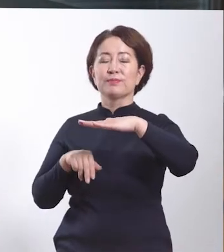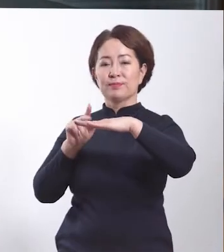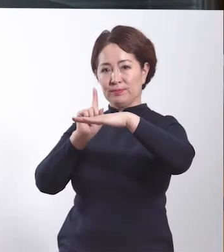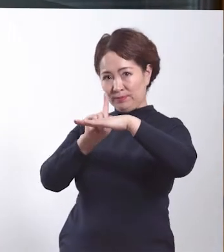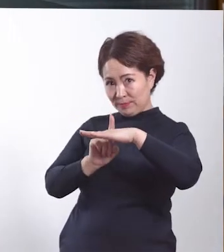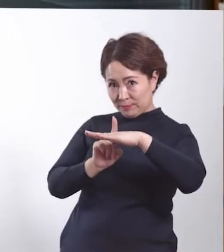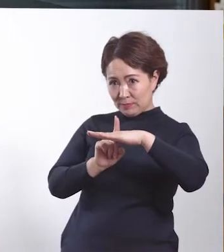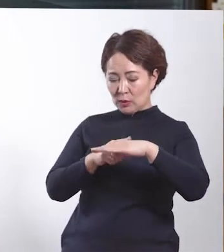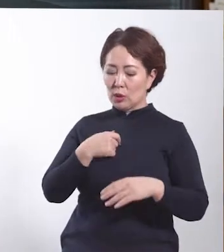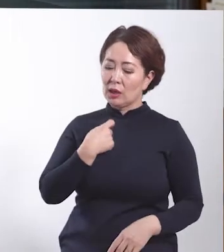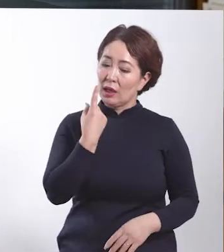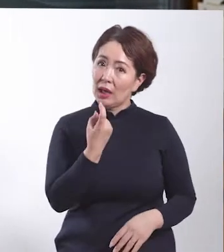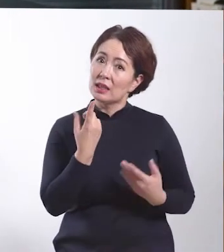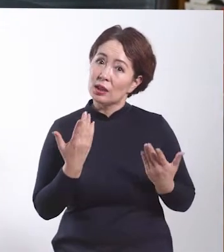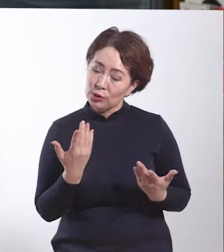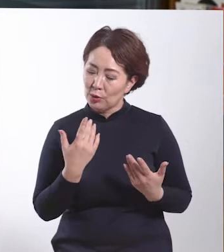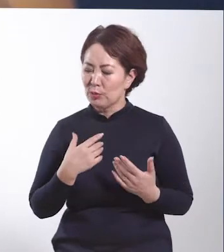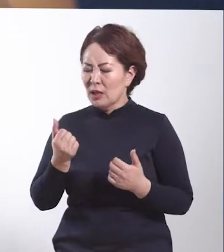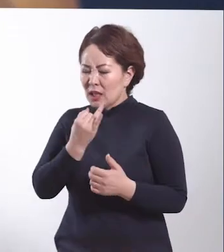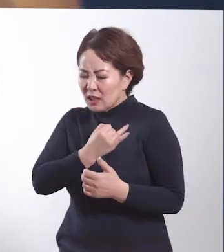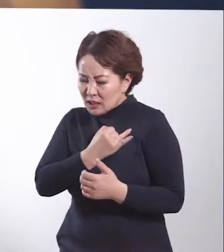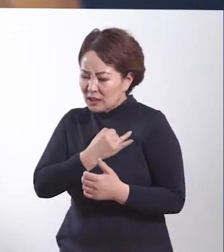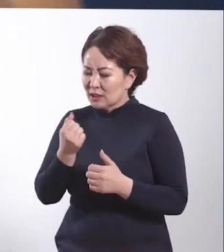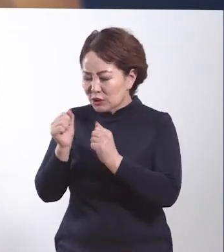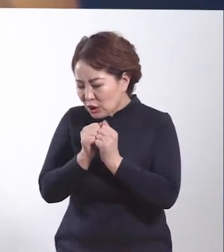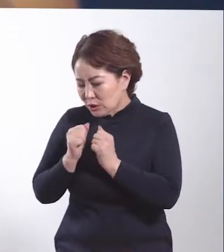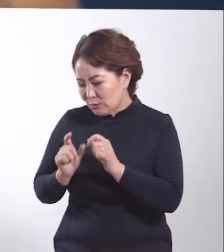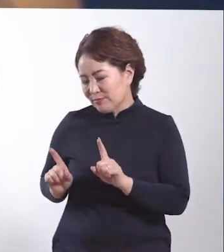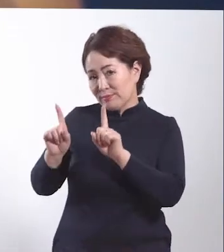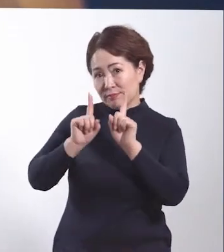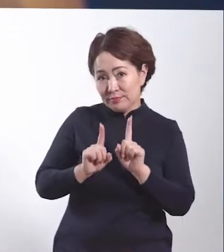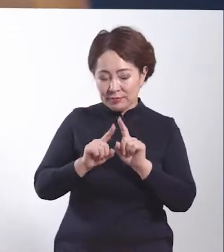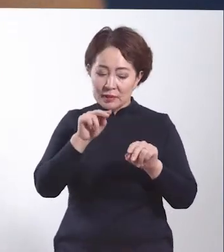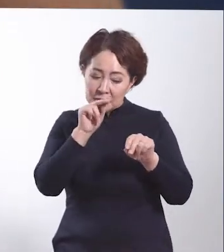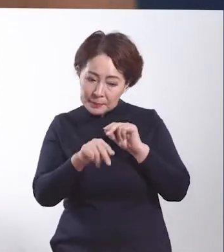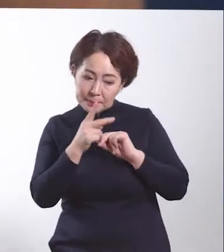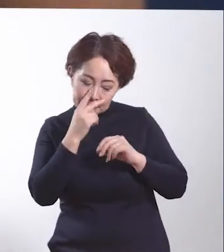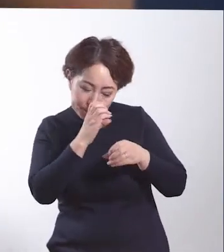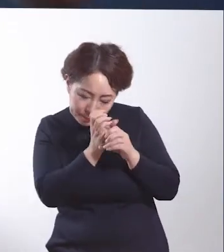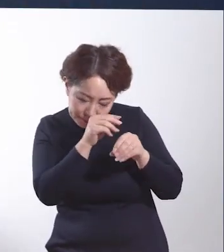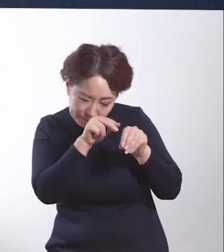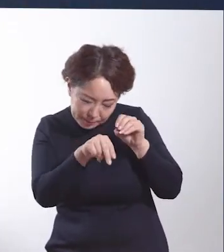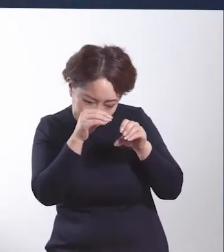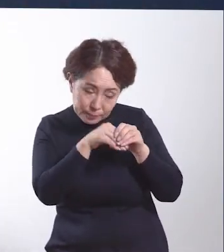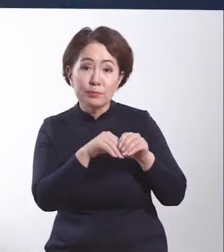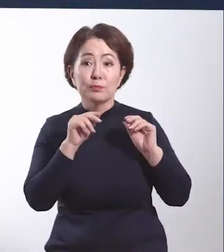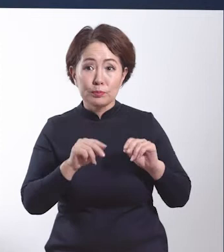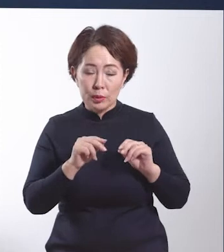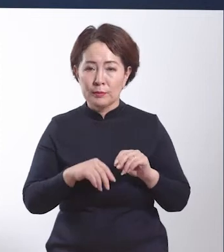хийх ширээ хэрэгтэй. Та шинжилгээг ганцаараа эсвэл өөрийн итгэдэг дотны хүний хамтаар хийж